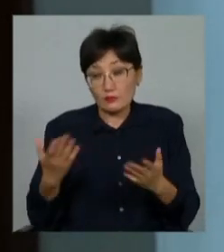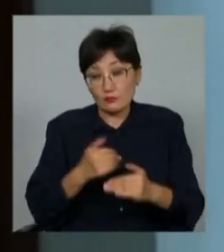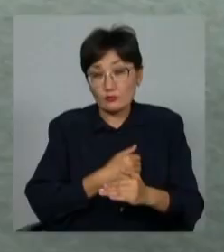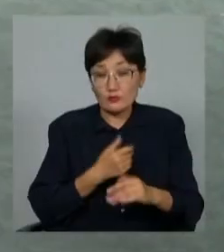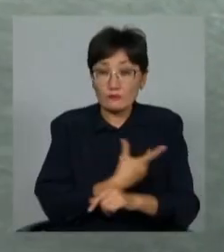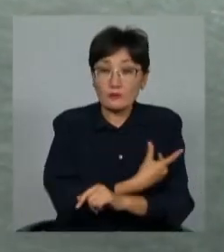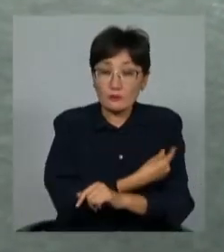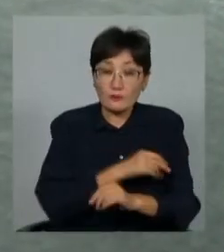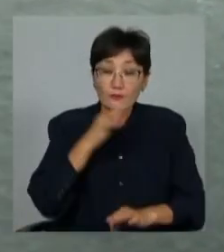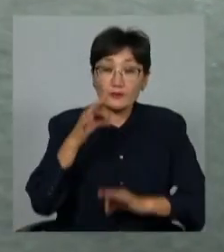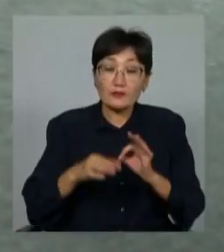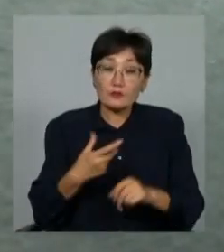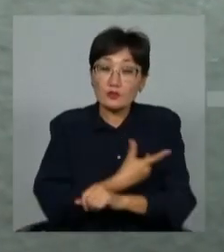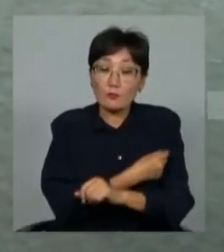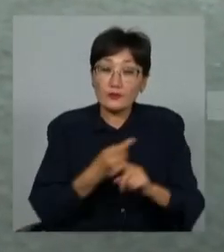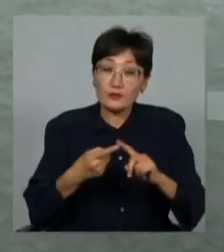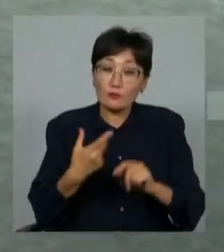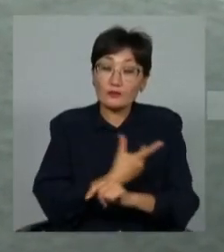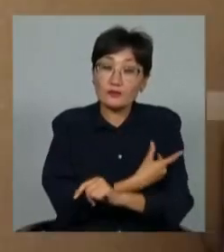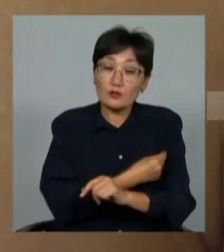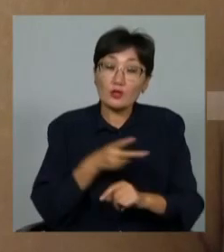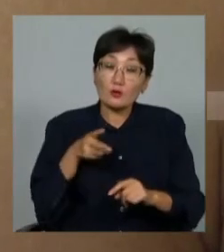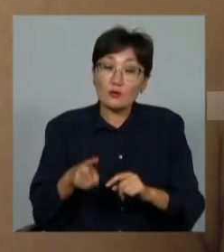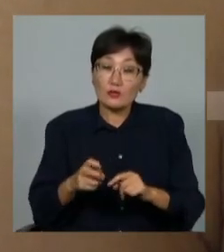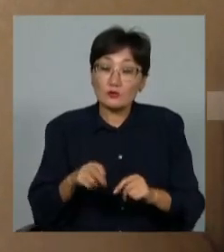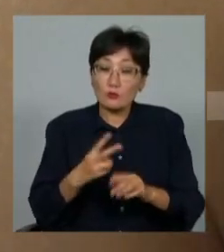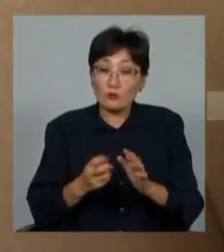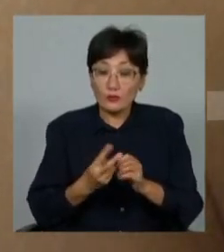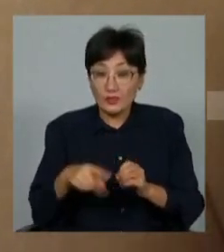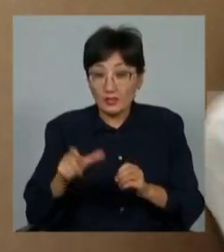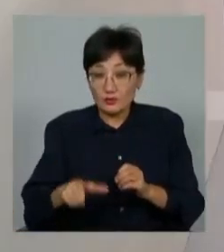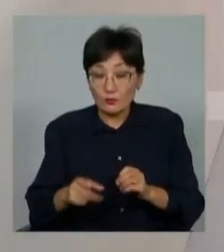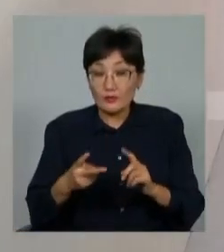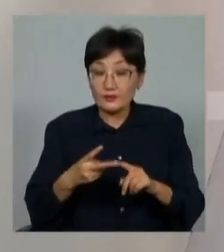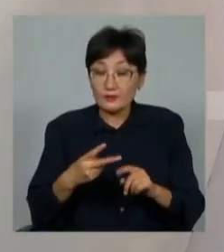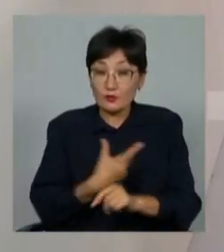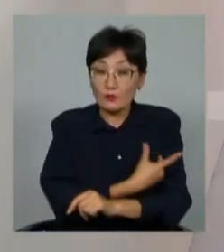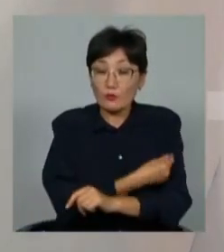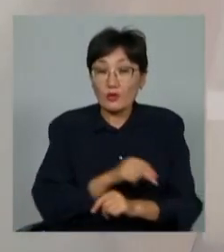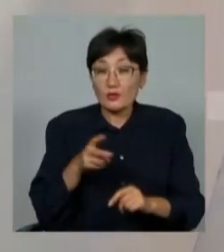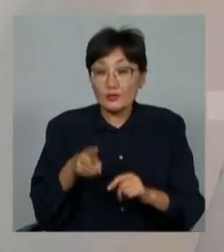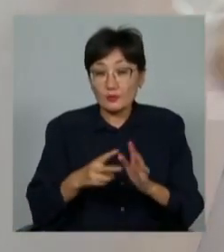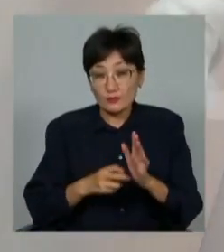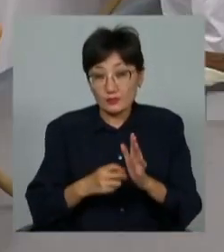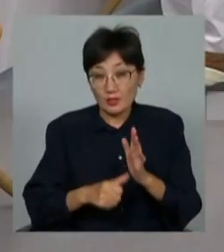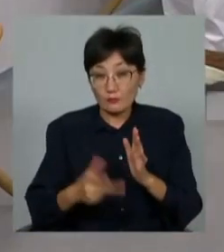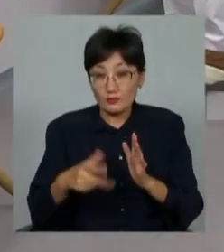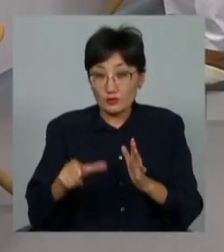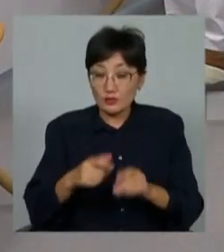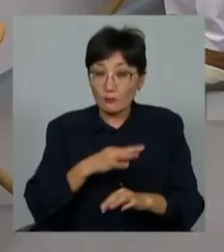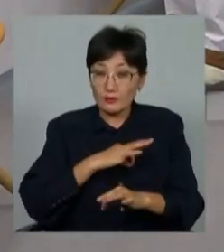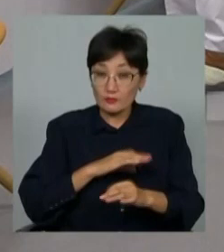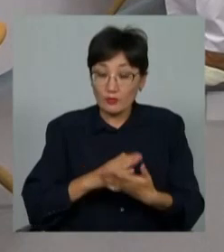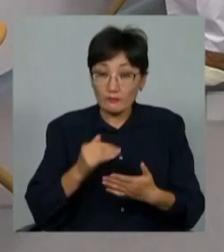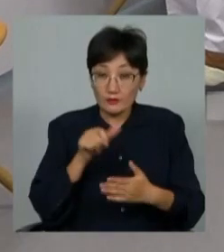таңдайтыны. Тәулік ішінде екпенің бірінші компонентін 2212 алматылық, екінші компонентін 2763 адам салдырды.